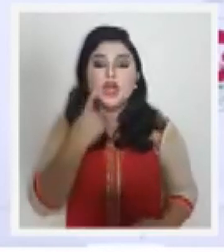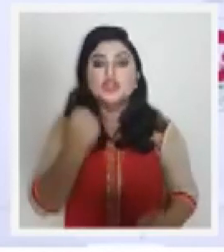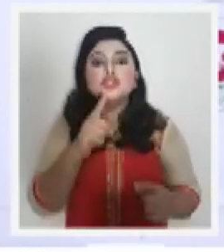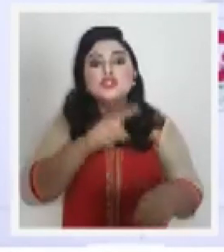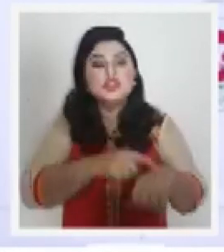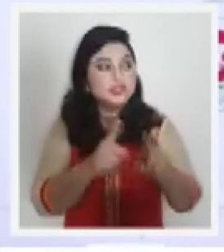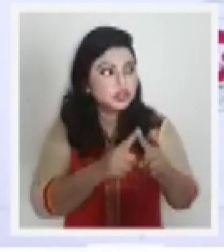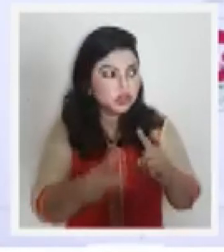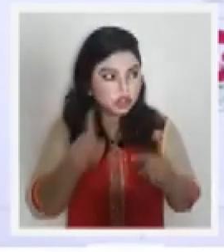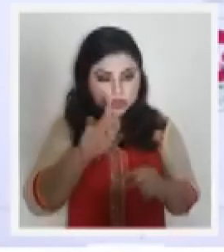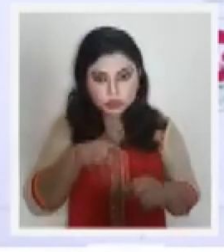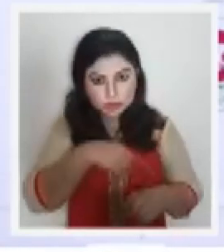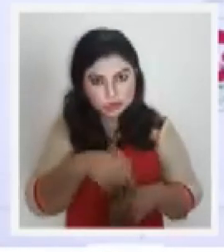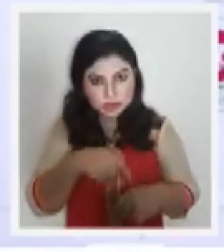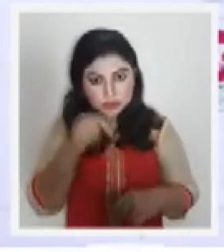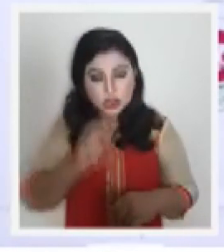1,86,51,091টি।